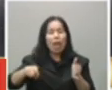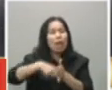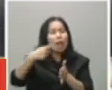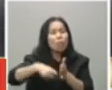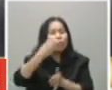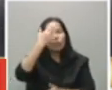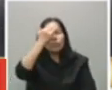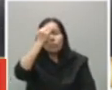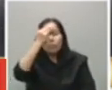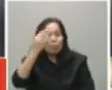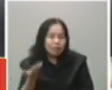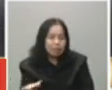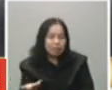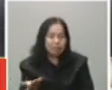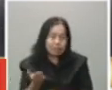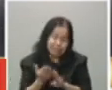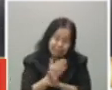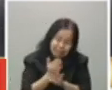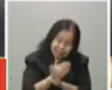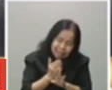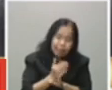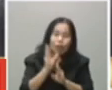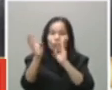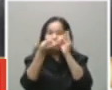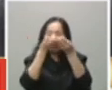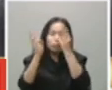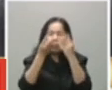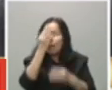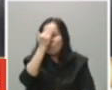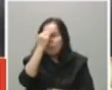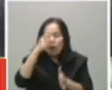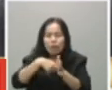ษมาไม่เมื่อไม่กี่ปีมานี้มันเกิดจากอะไ